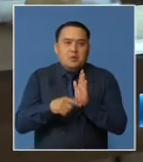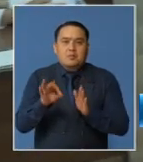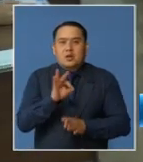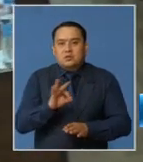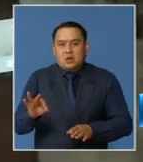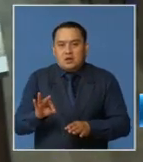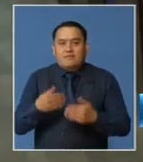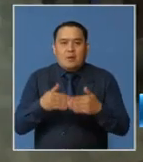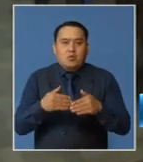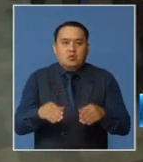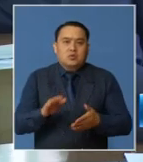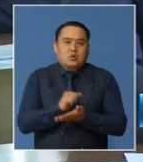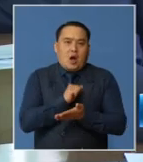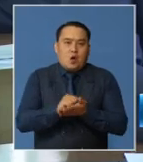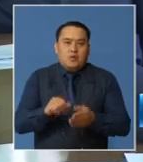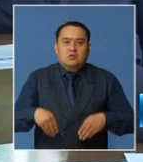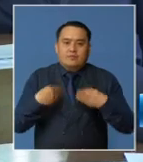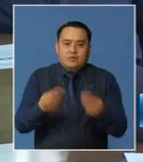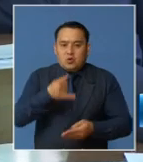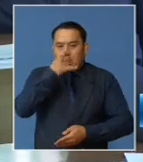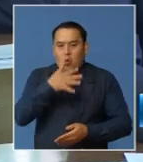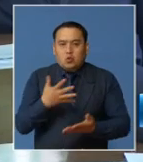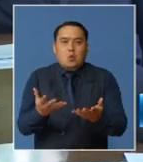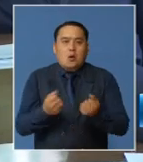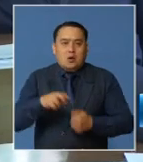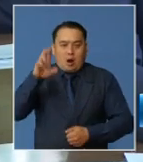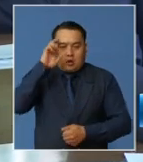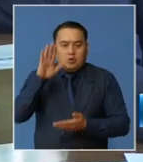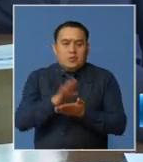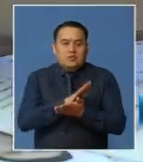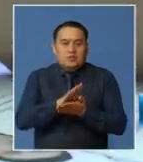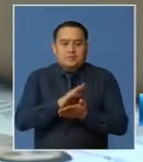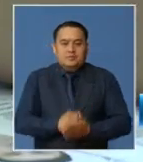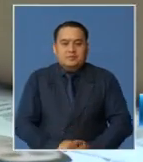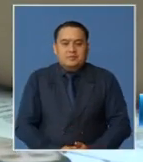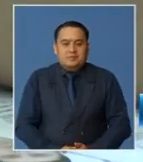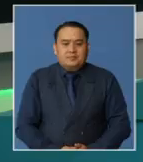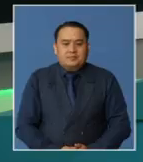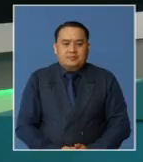60-70% выпускников подают документы в вузы, но не могут получить государственный грант.